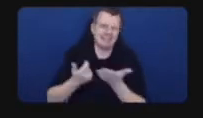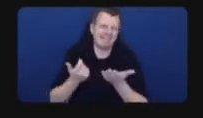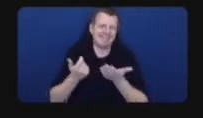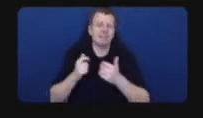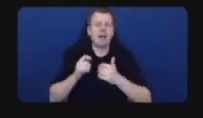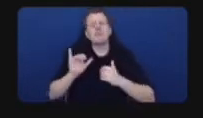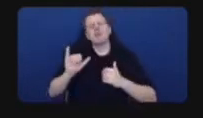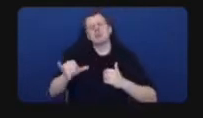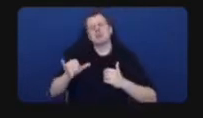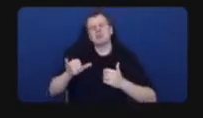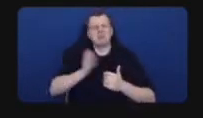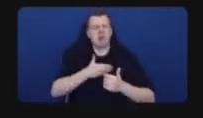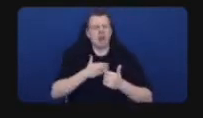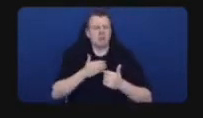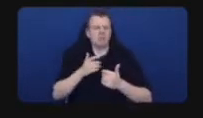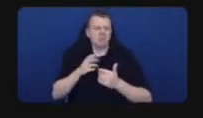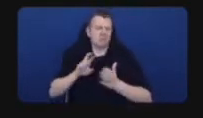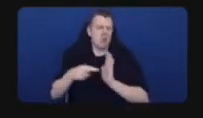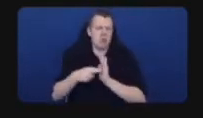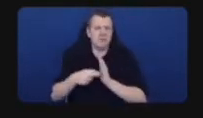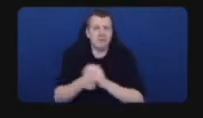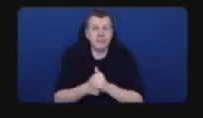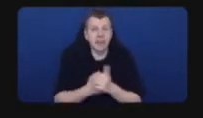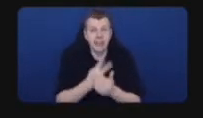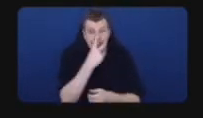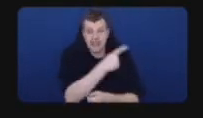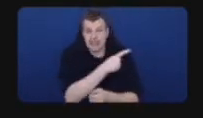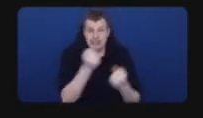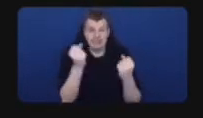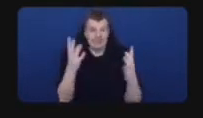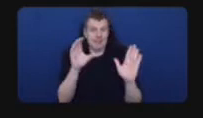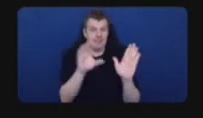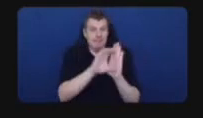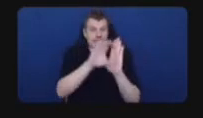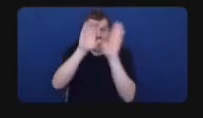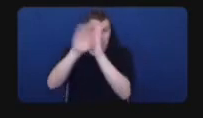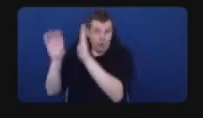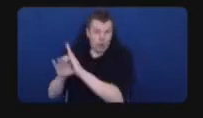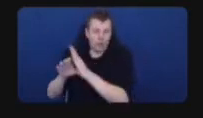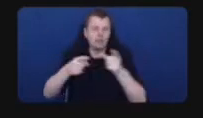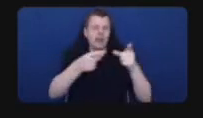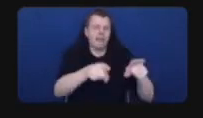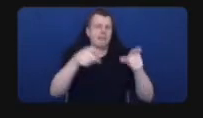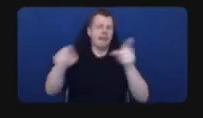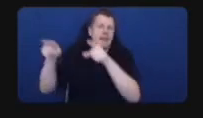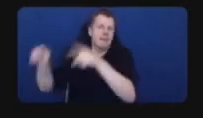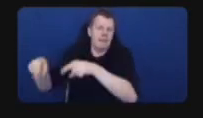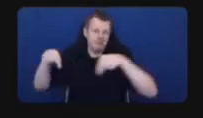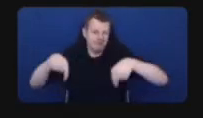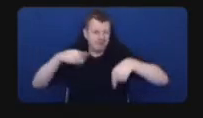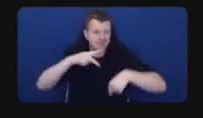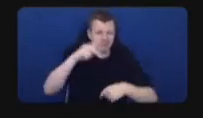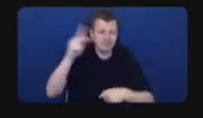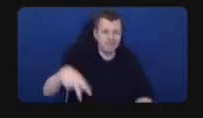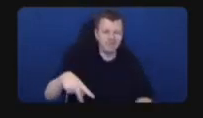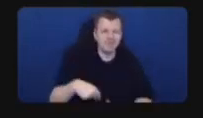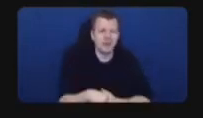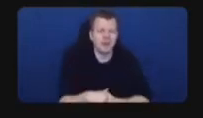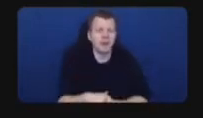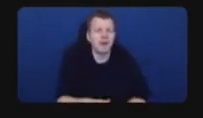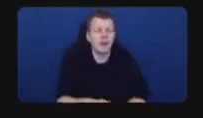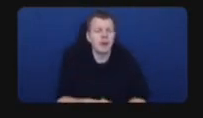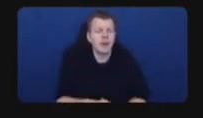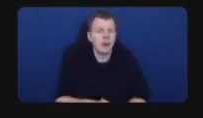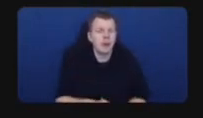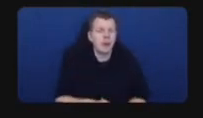So a bunch of the pictures that you're seeing are all. 你现在看到有很多一系列的图，他们这些都是一些当地的一些灾